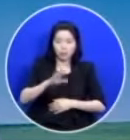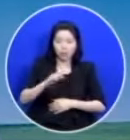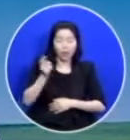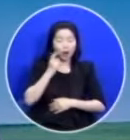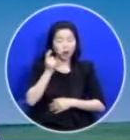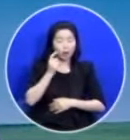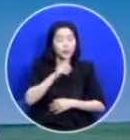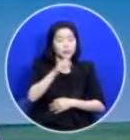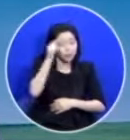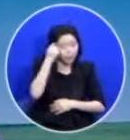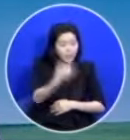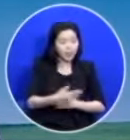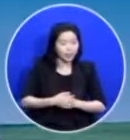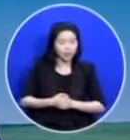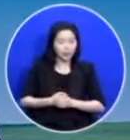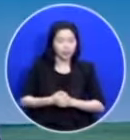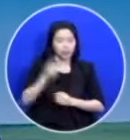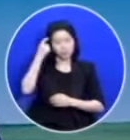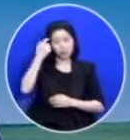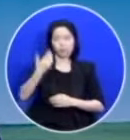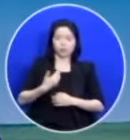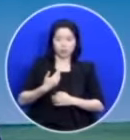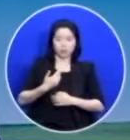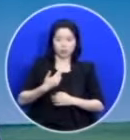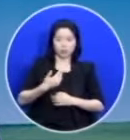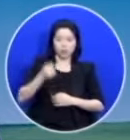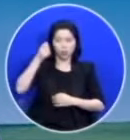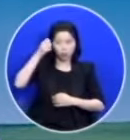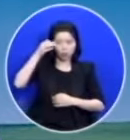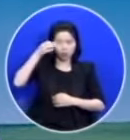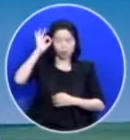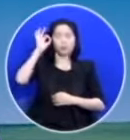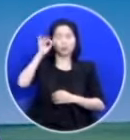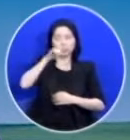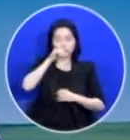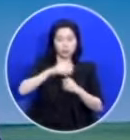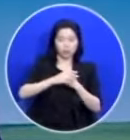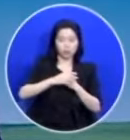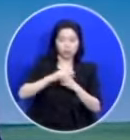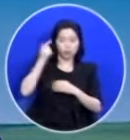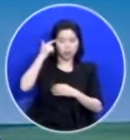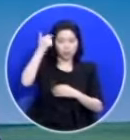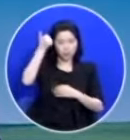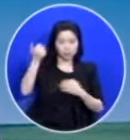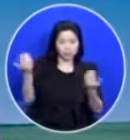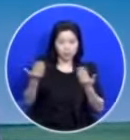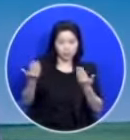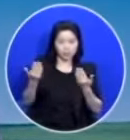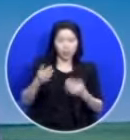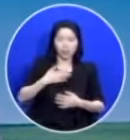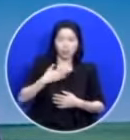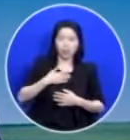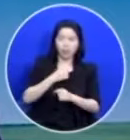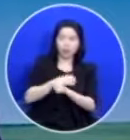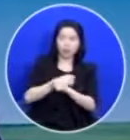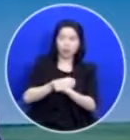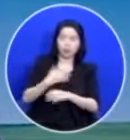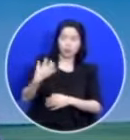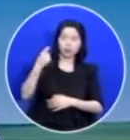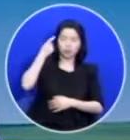물으세요 번쩍 생각이 듭니다 목회를 내가 한다고 생각하니 이런